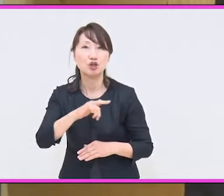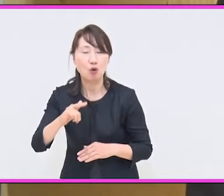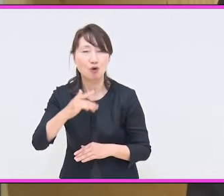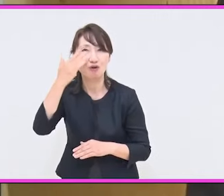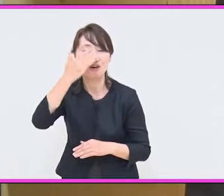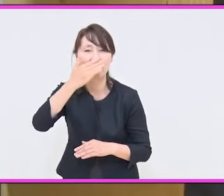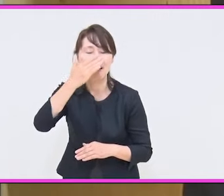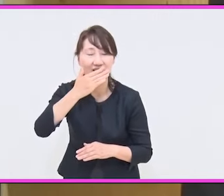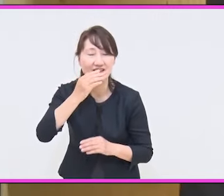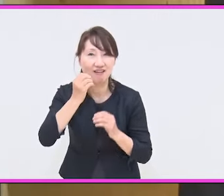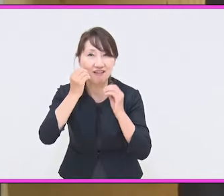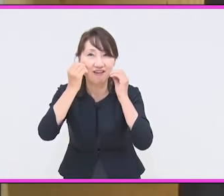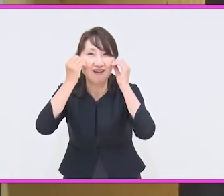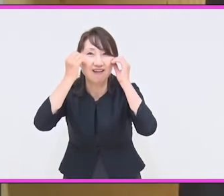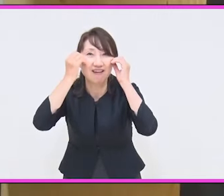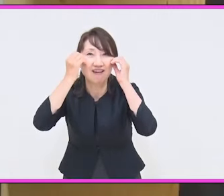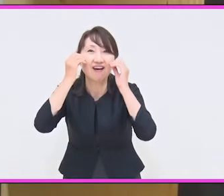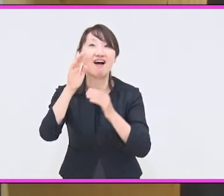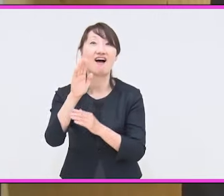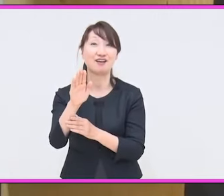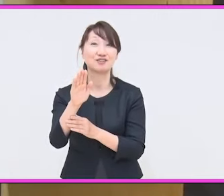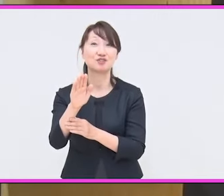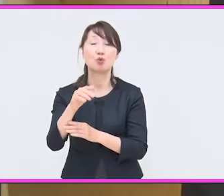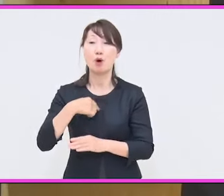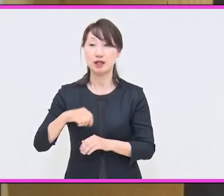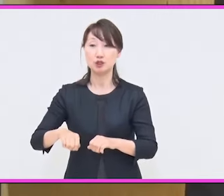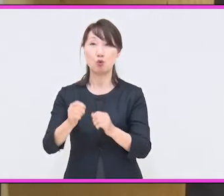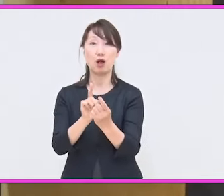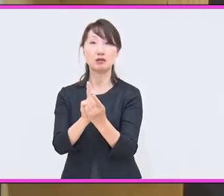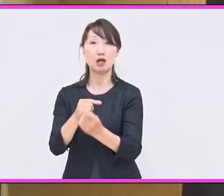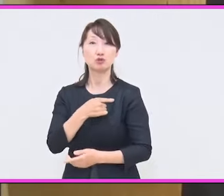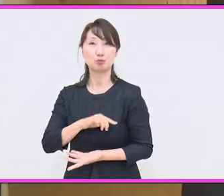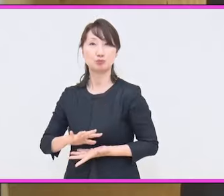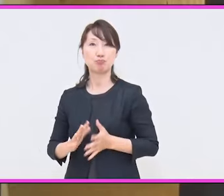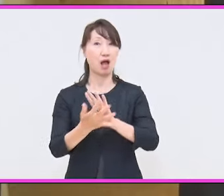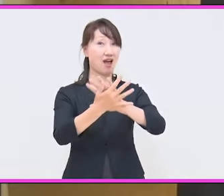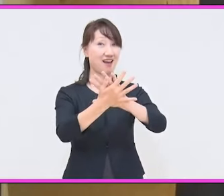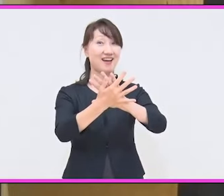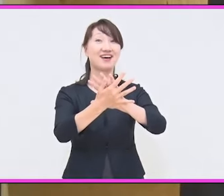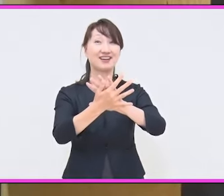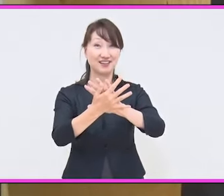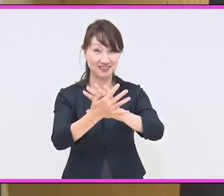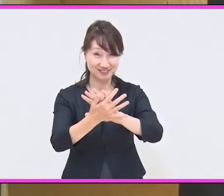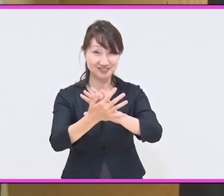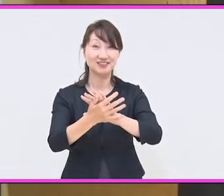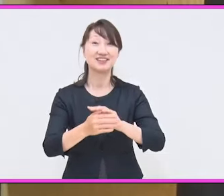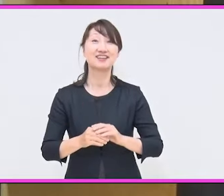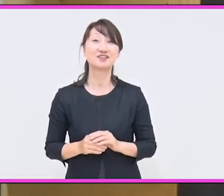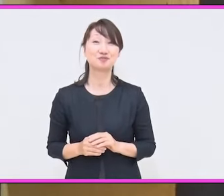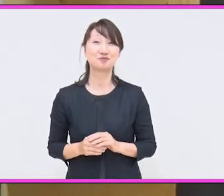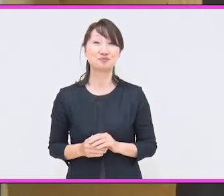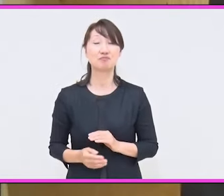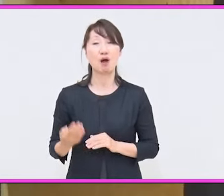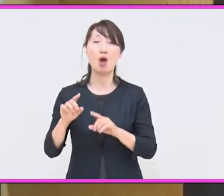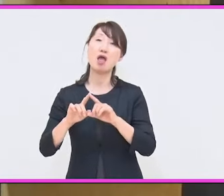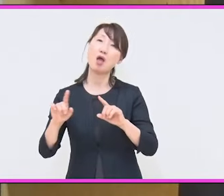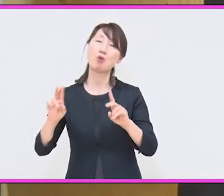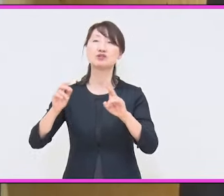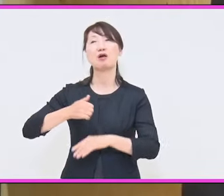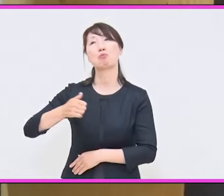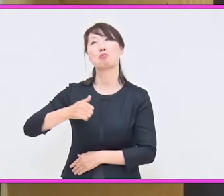ね、私のその障害に対する意識を変えて、それまでのまあ、平凡な会